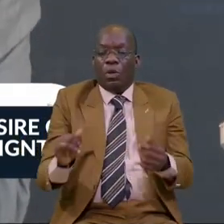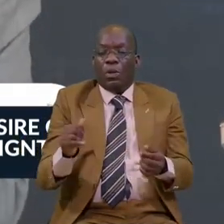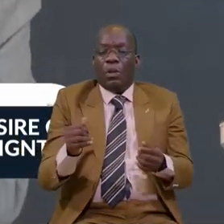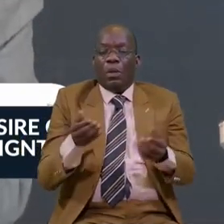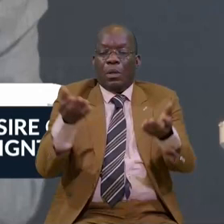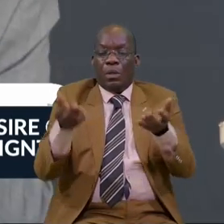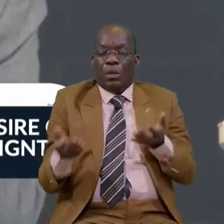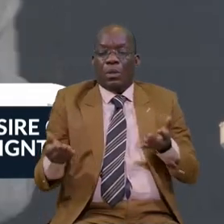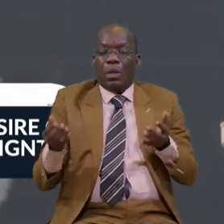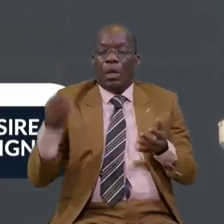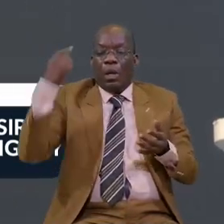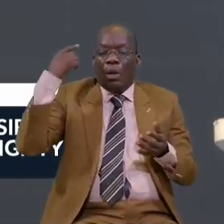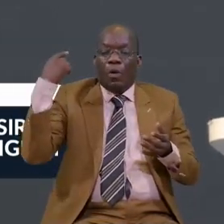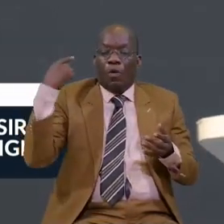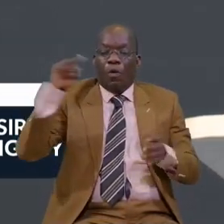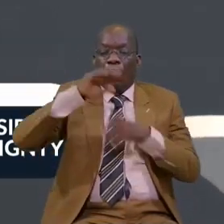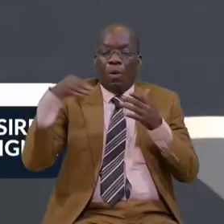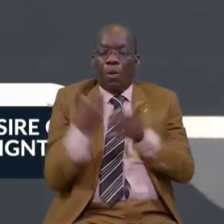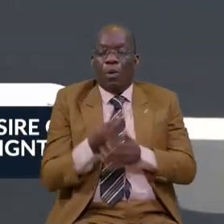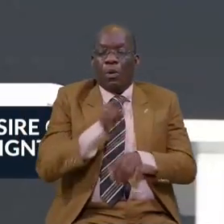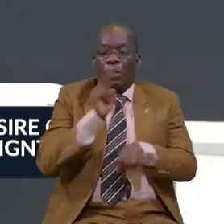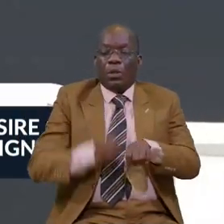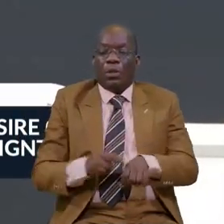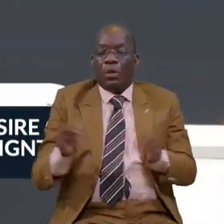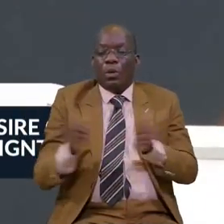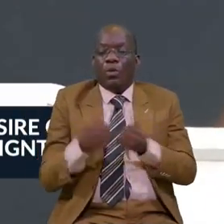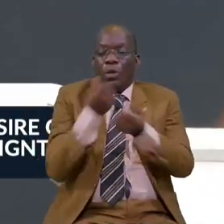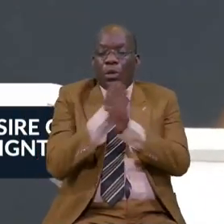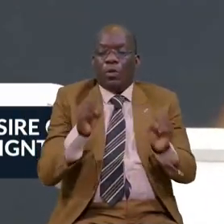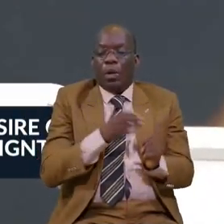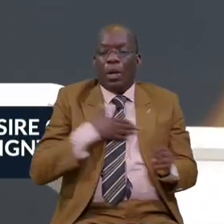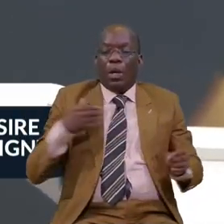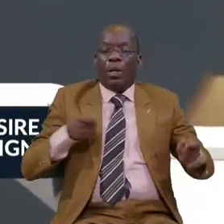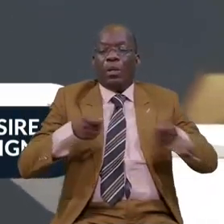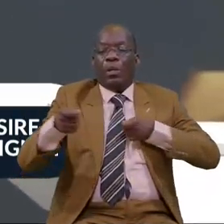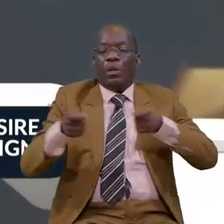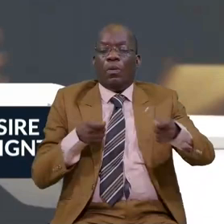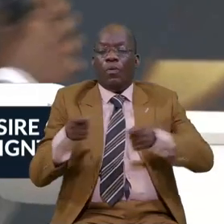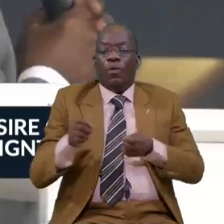le libérateur de Sion, qui le désir